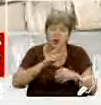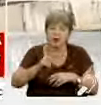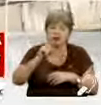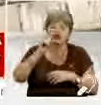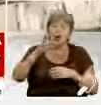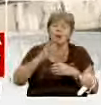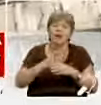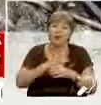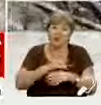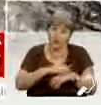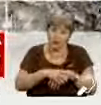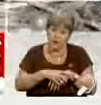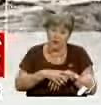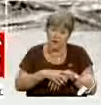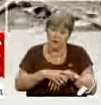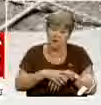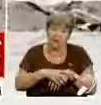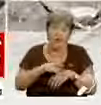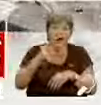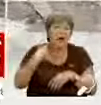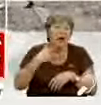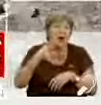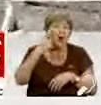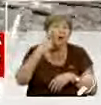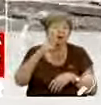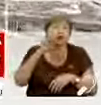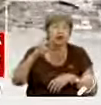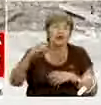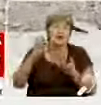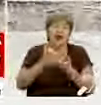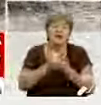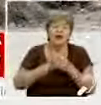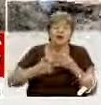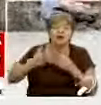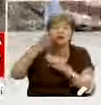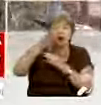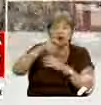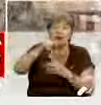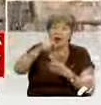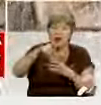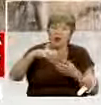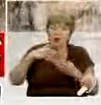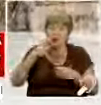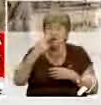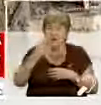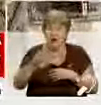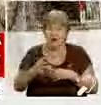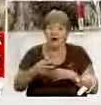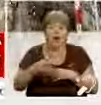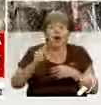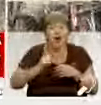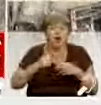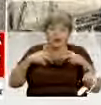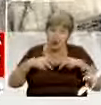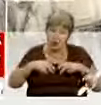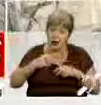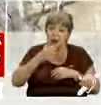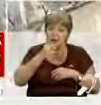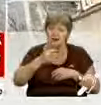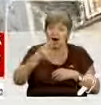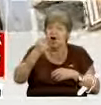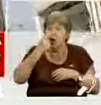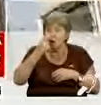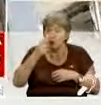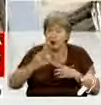încă persoane sub dărâmături și peste 100 de salvatori au fost trimiși la fața locului. Potrivit armatei ucrainene, în această dimineață, rușii au lansat 21 de